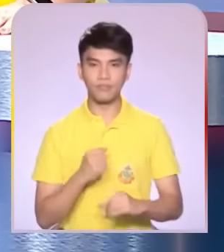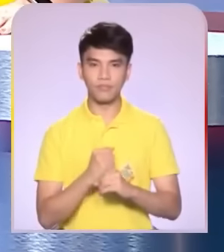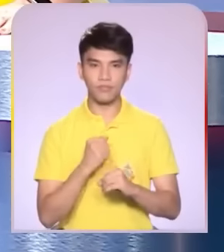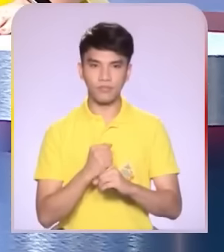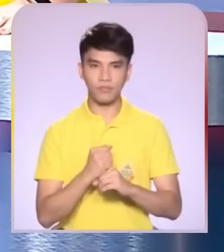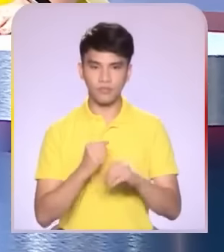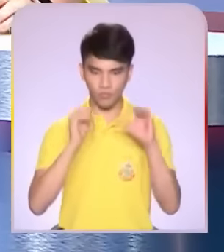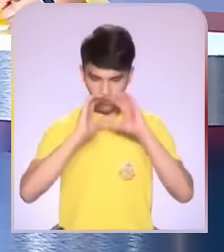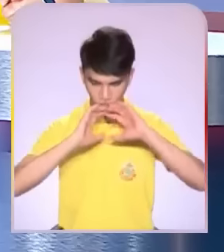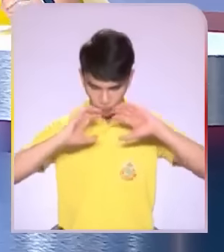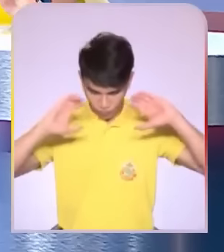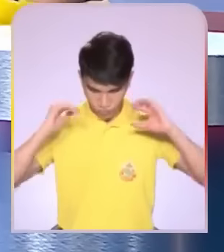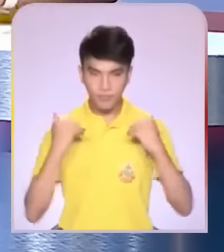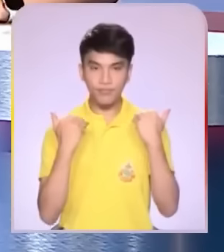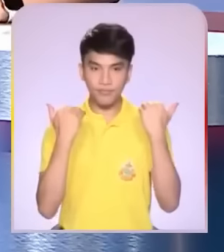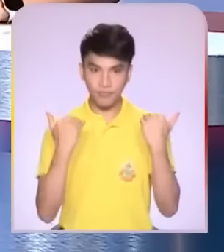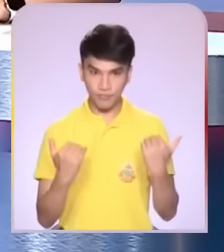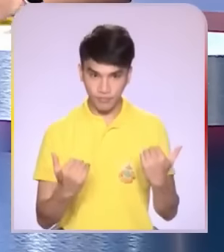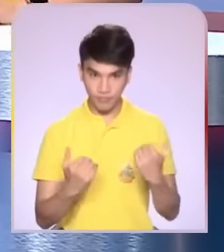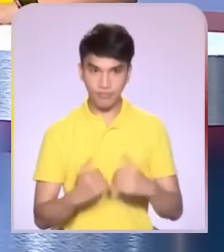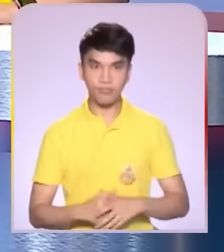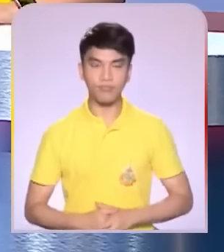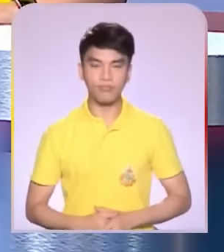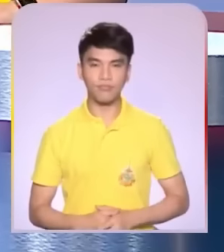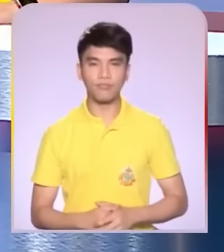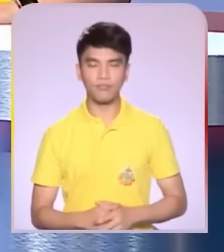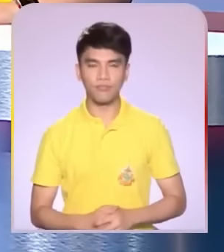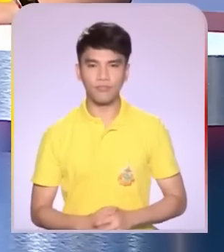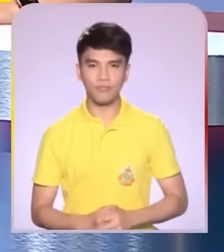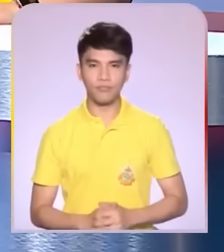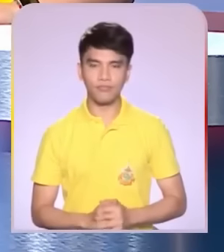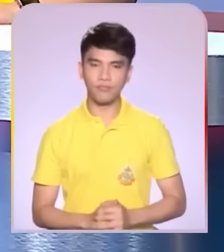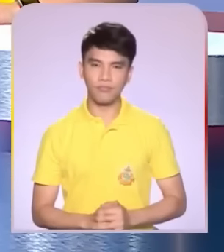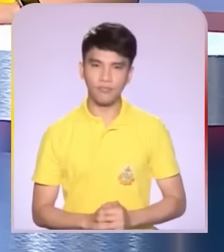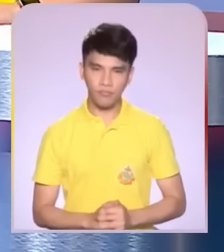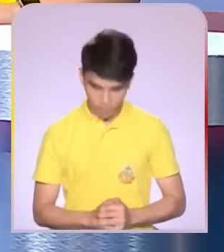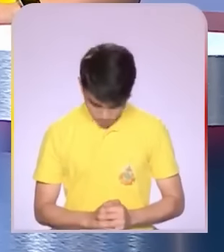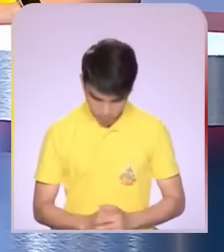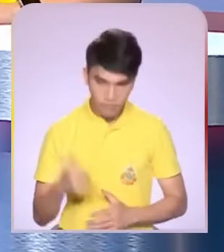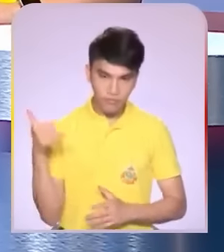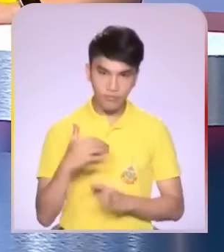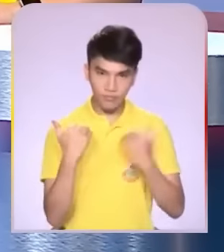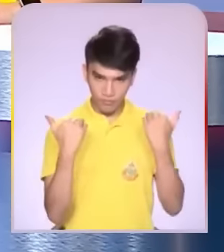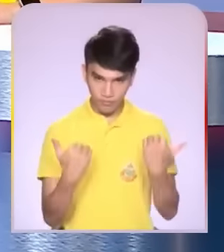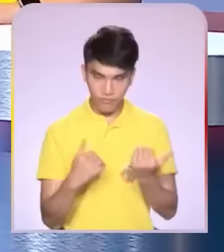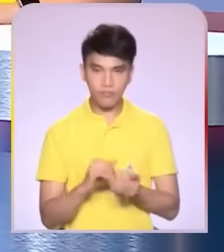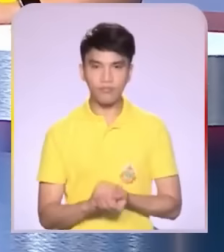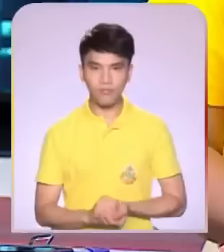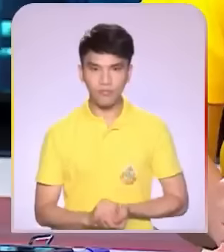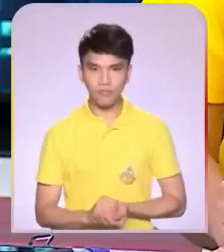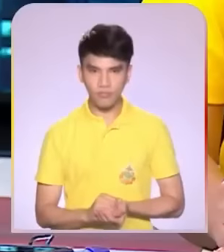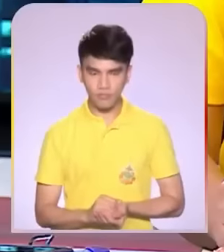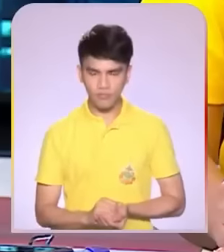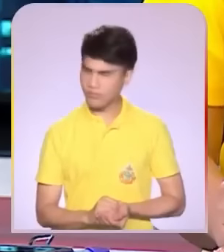ำนักนายกรัฐมนตรีนะตอนนี้นะฮะตำแหน่งของท่านล่าสุดนะฮะท่านพันตำรวจเอกประทีปเจริญกันท่านเดี๋ยวมาในรายการทงไม่เถียงฮะตกลง